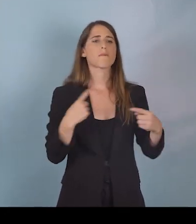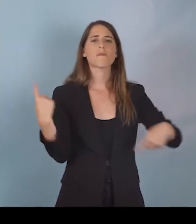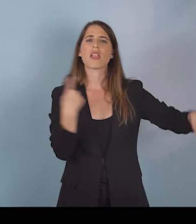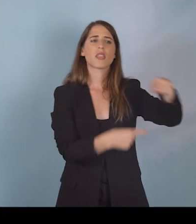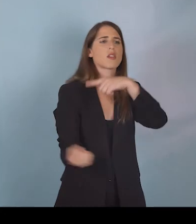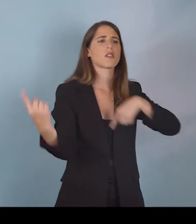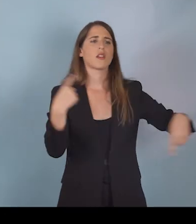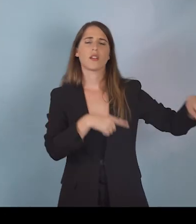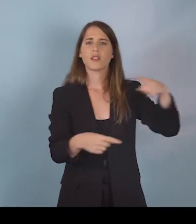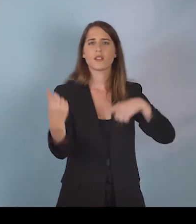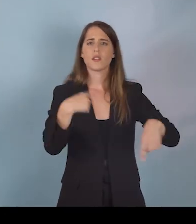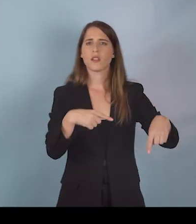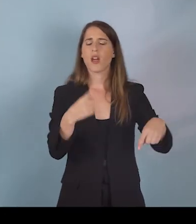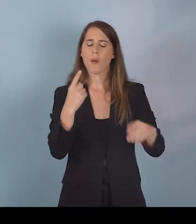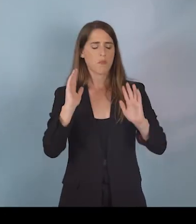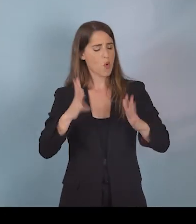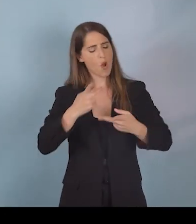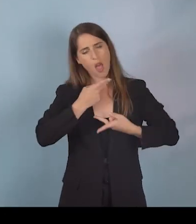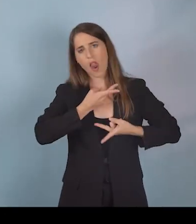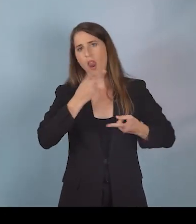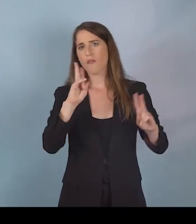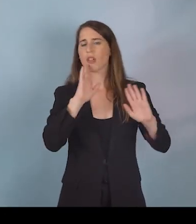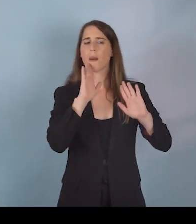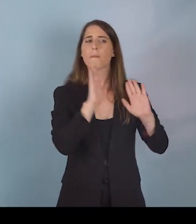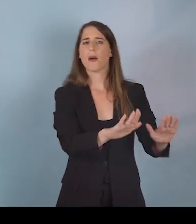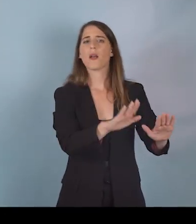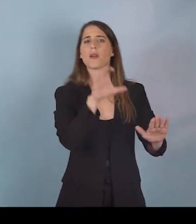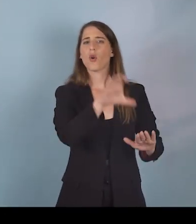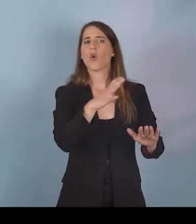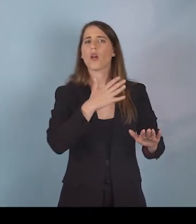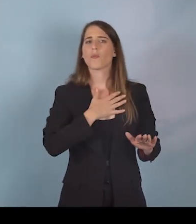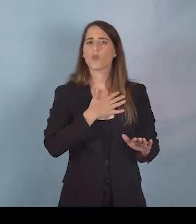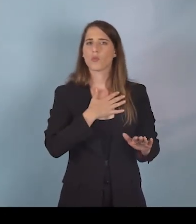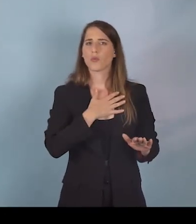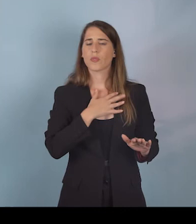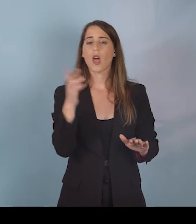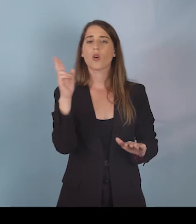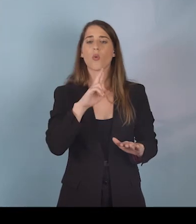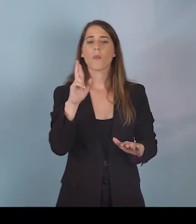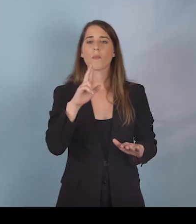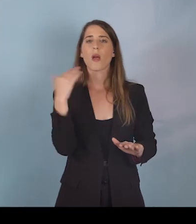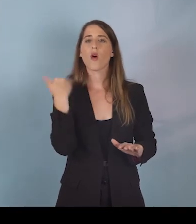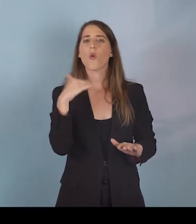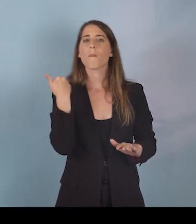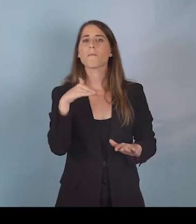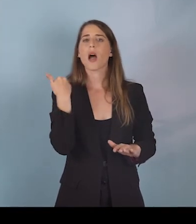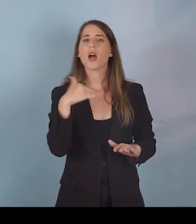της ελεύθερης διακίνησης είναι το δικαίωμα παραμονής στην χώρα που